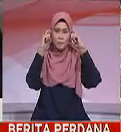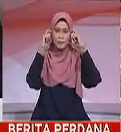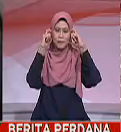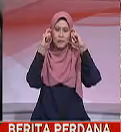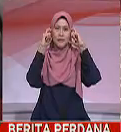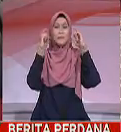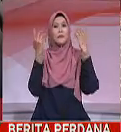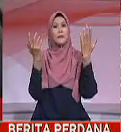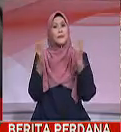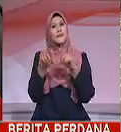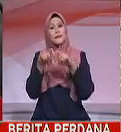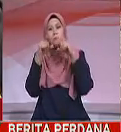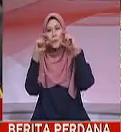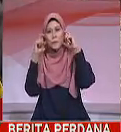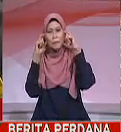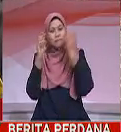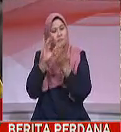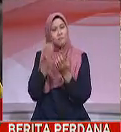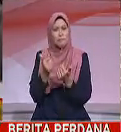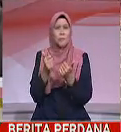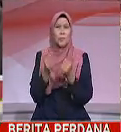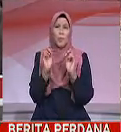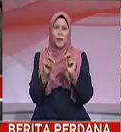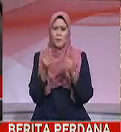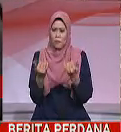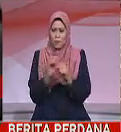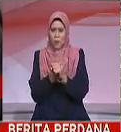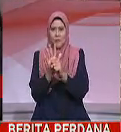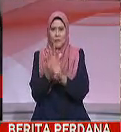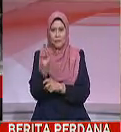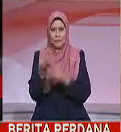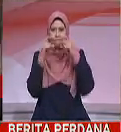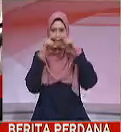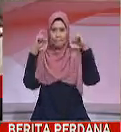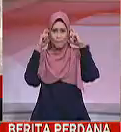sekolah tak ada rasa limri mas. Sebab sekarang kan COVID, kita kena pakai mas.